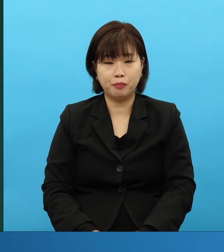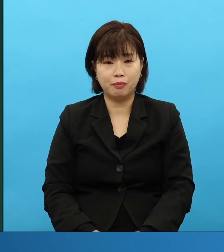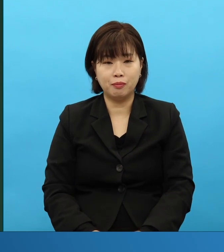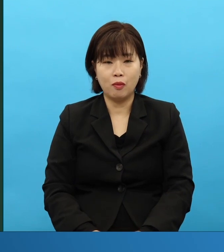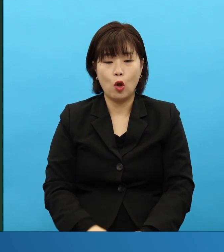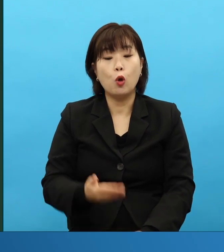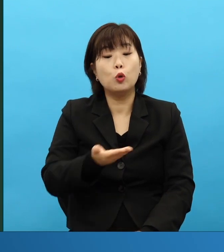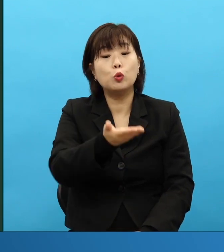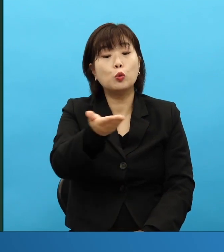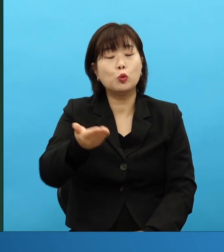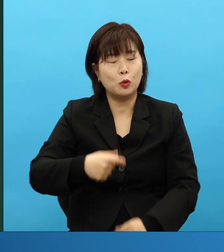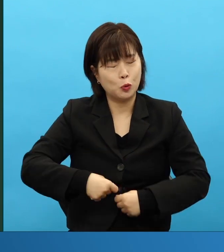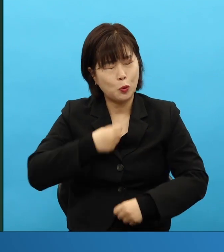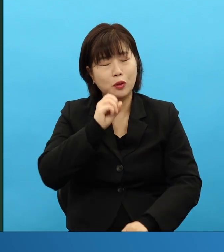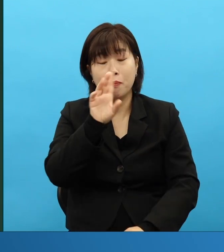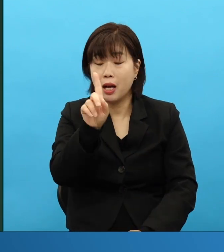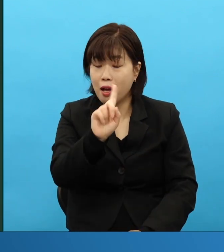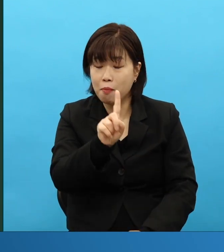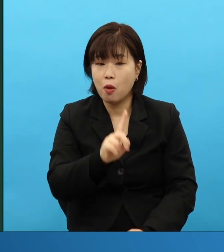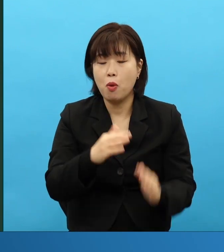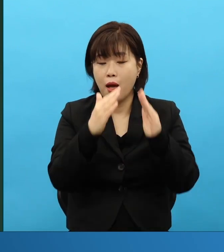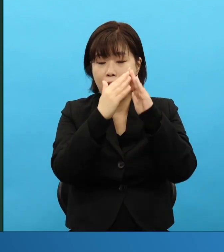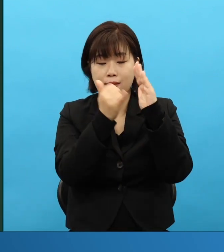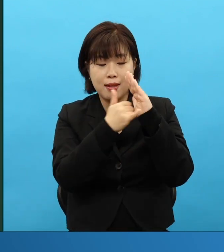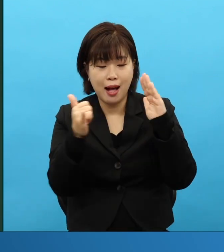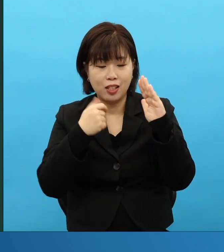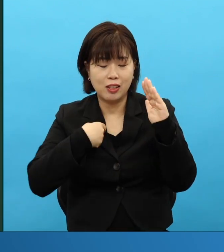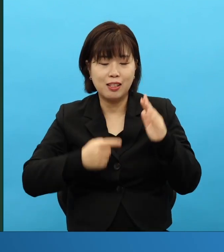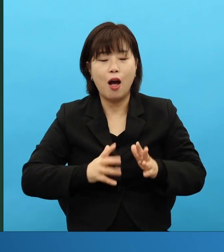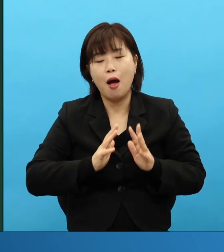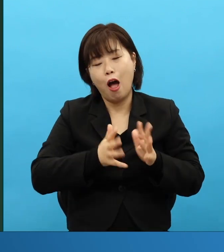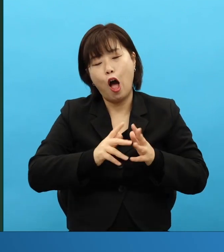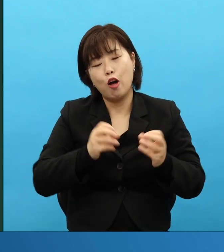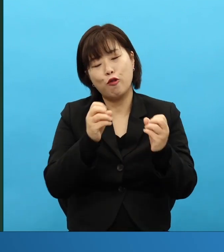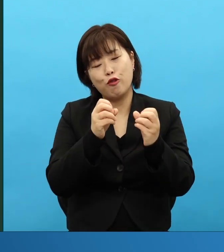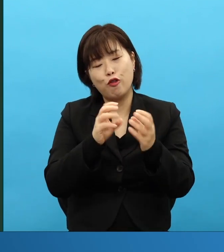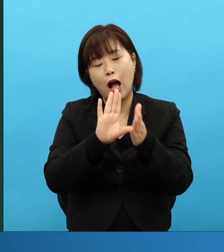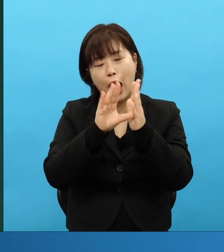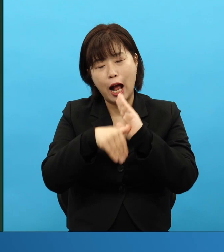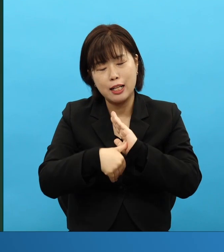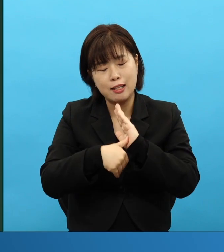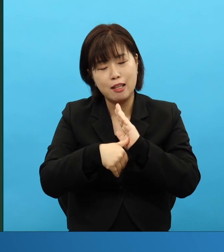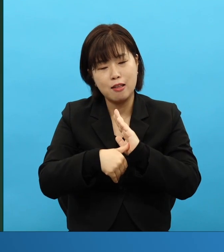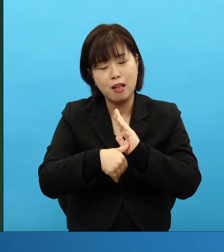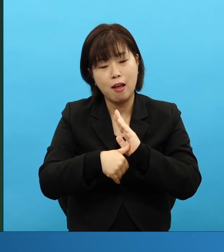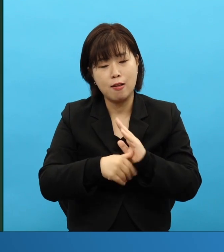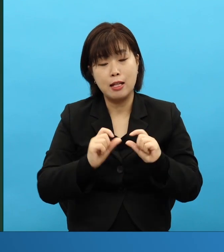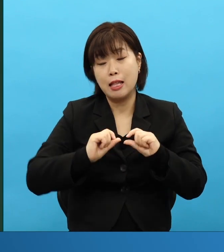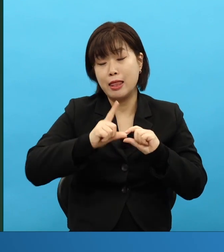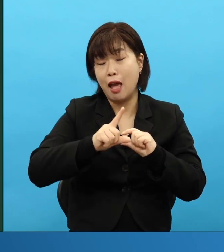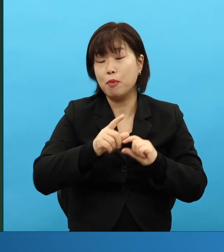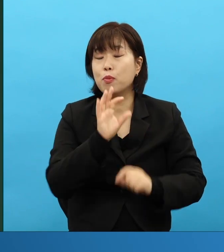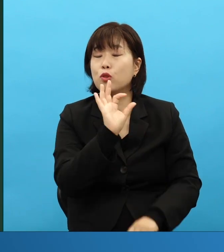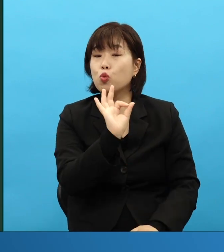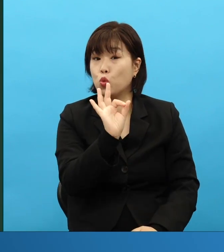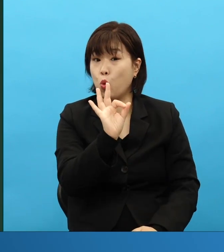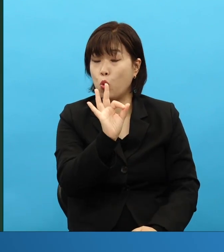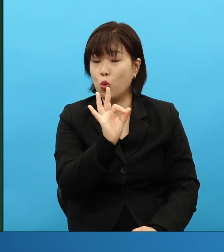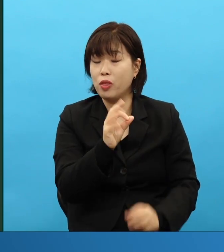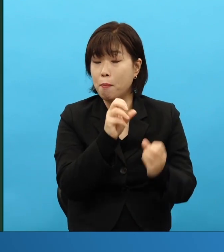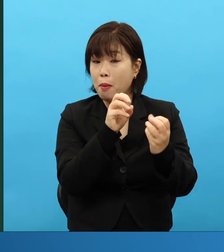얘기겠죠. It's things about money. 학교에서 제일 많이 듣는 얘기가 뭐죠? And what do you hear the most at school? 성적 얘기겠죠. It's about your